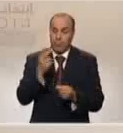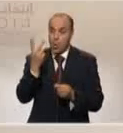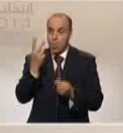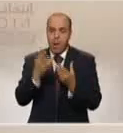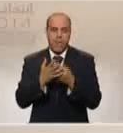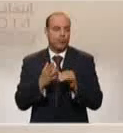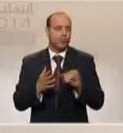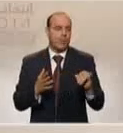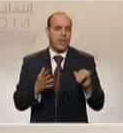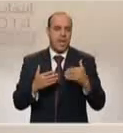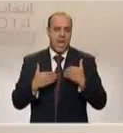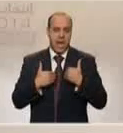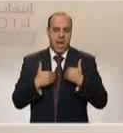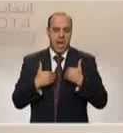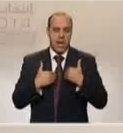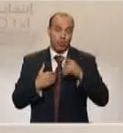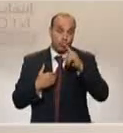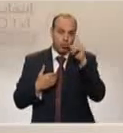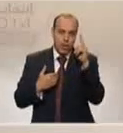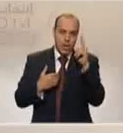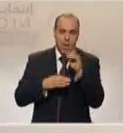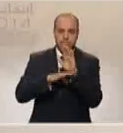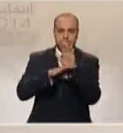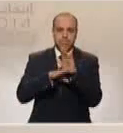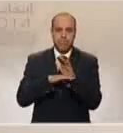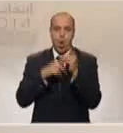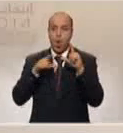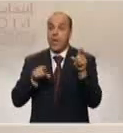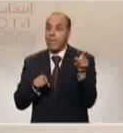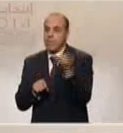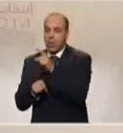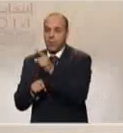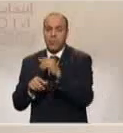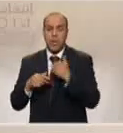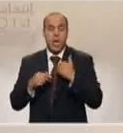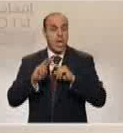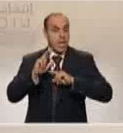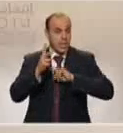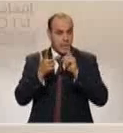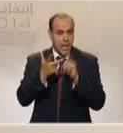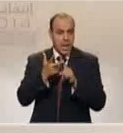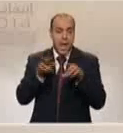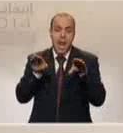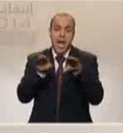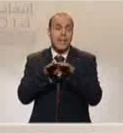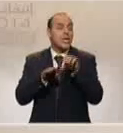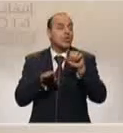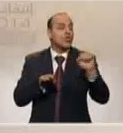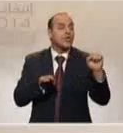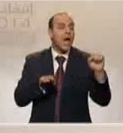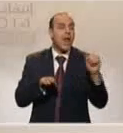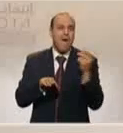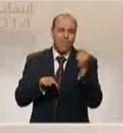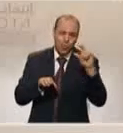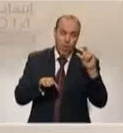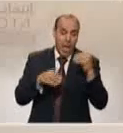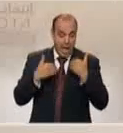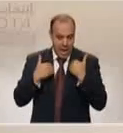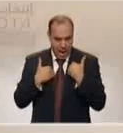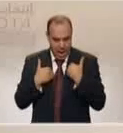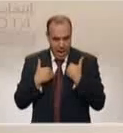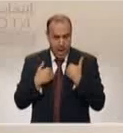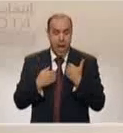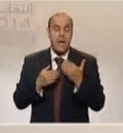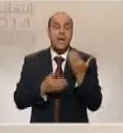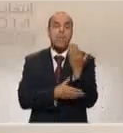معا فانا ساكون بحول الله حافظا لحريات والشيء الثالث هو العداله الاجتماعيه ساكون